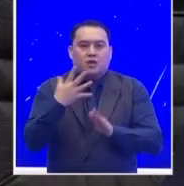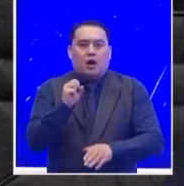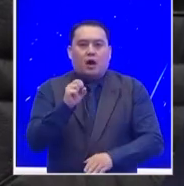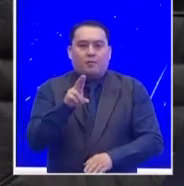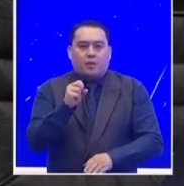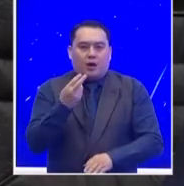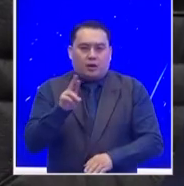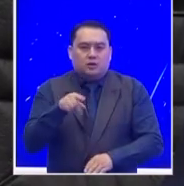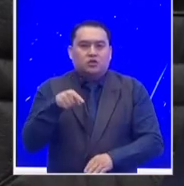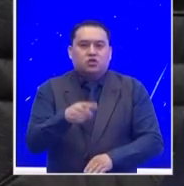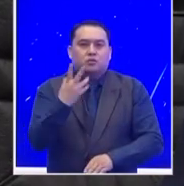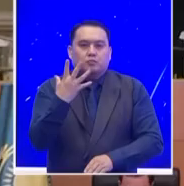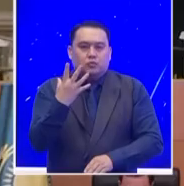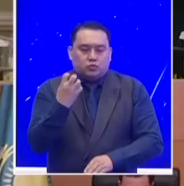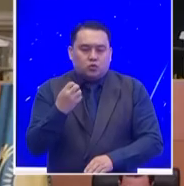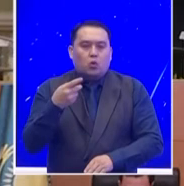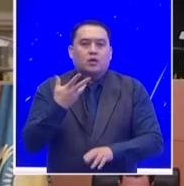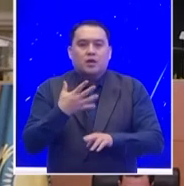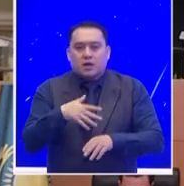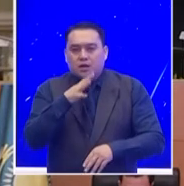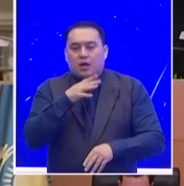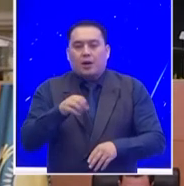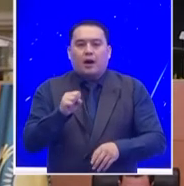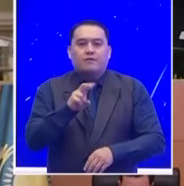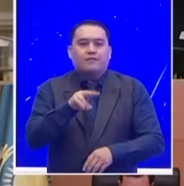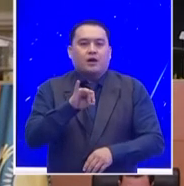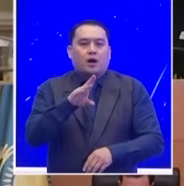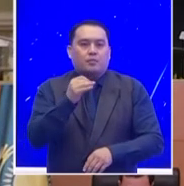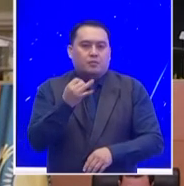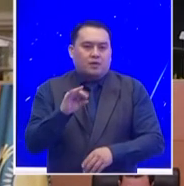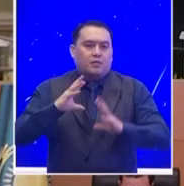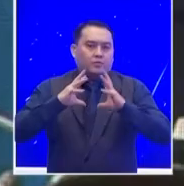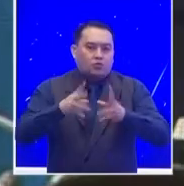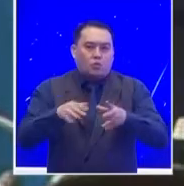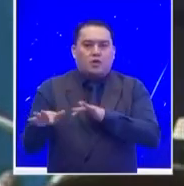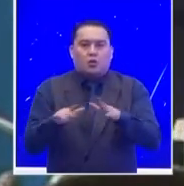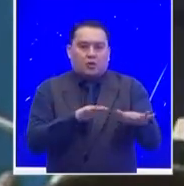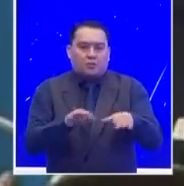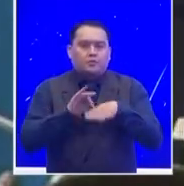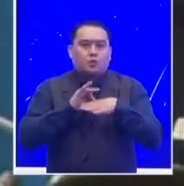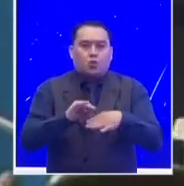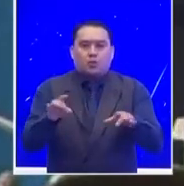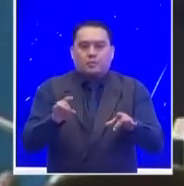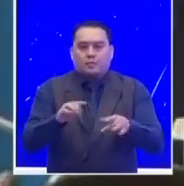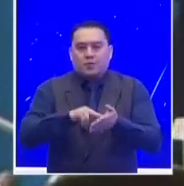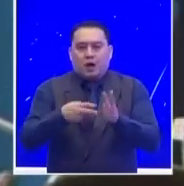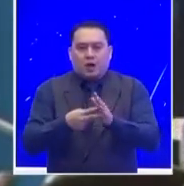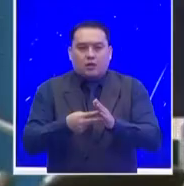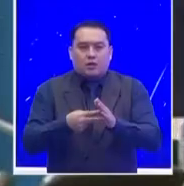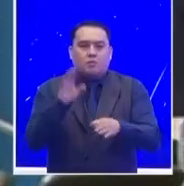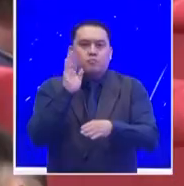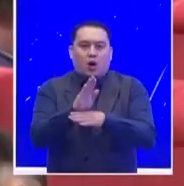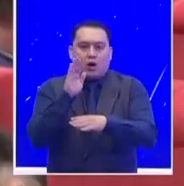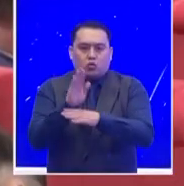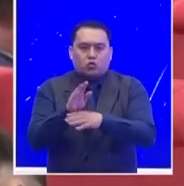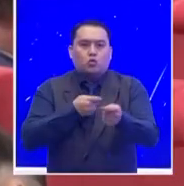и 1150-летия Аль-Фараби. Масштабные мероприятия пройдут по всему миру. Ознакомившись с планом, Кырымбек Кушербаев дал ряд